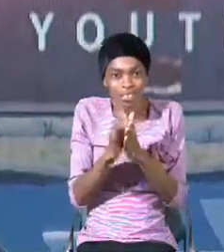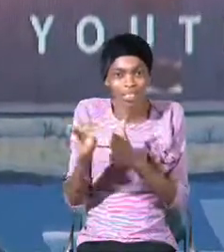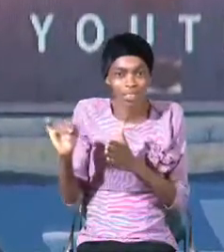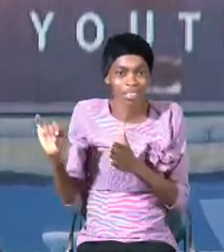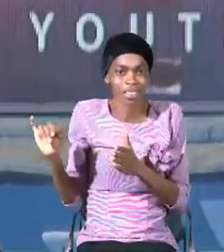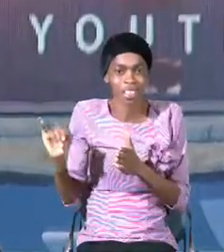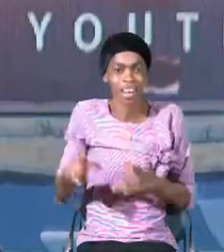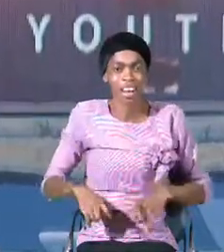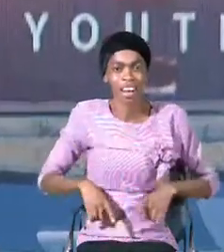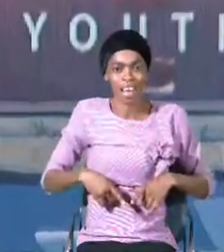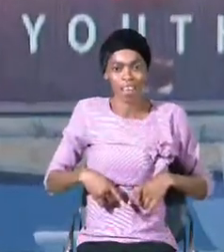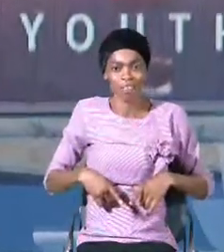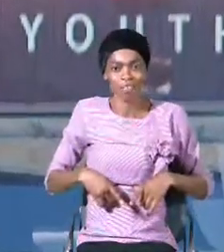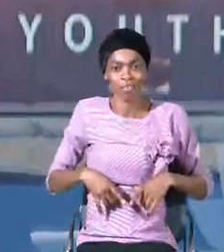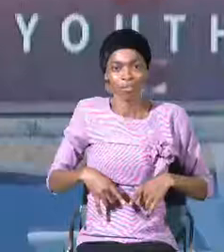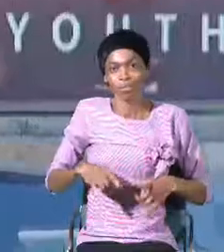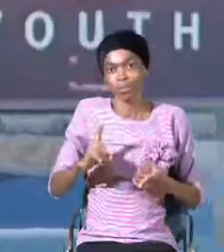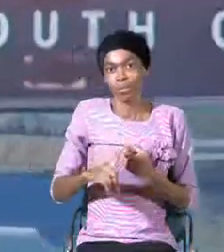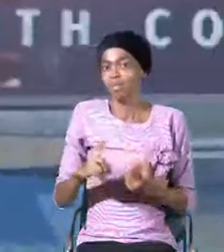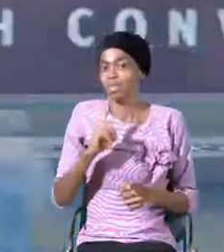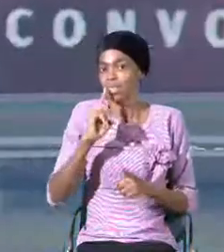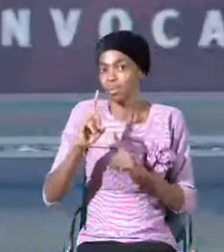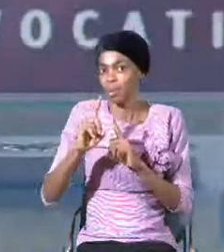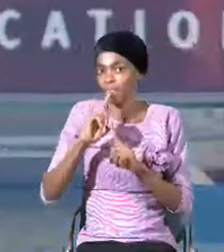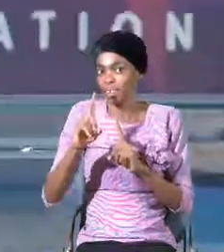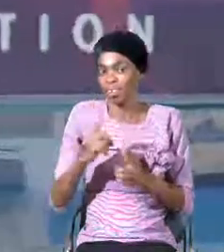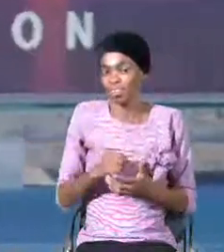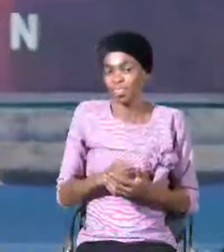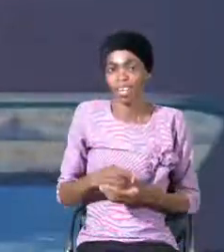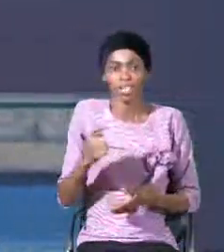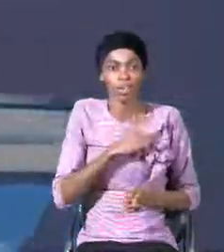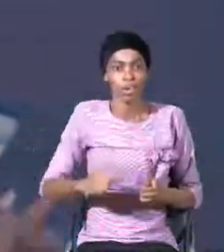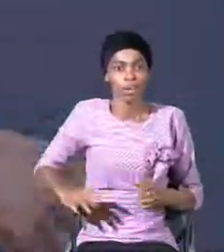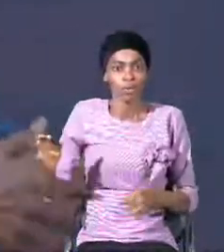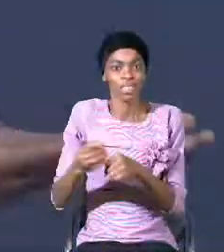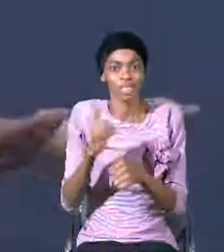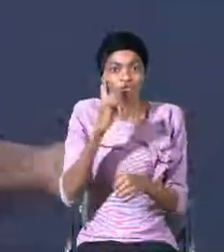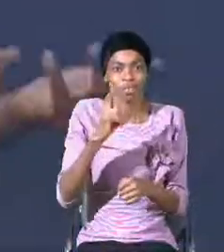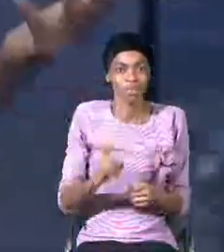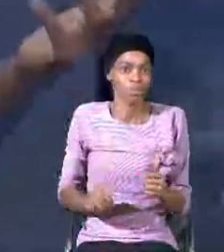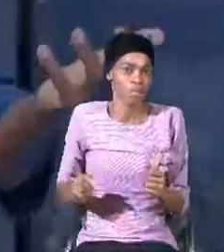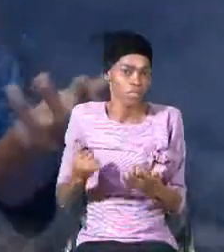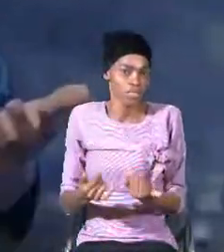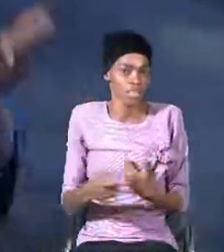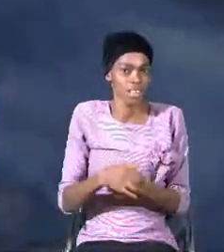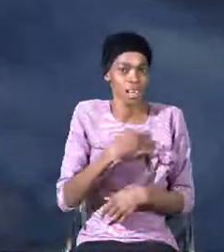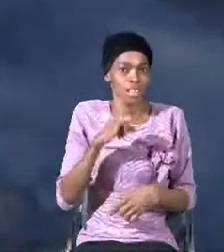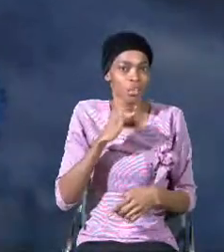objective pour le sommet. Dieu te prendra aujourd'hui. Et